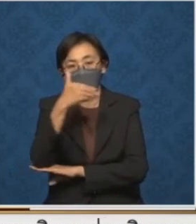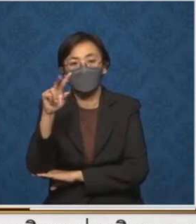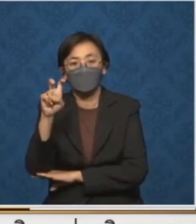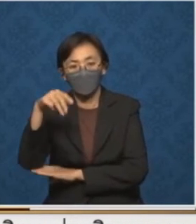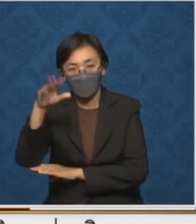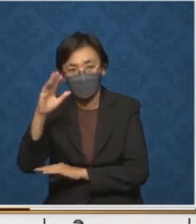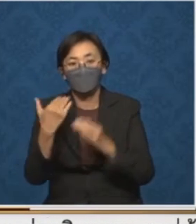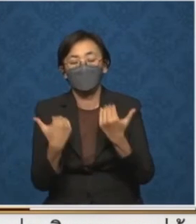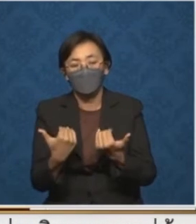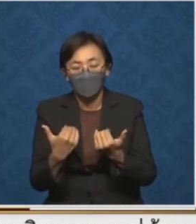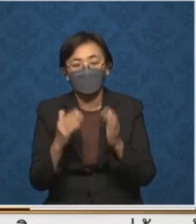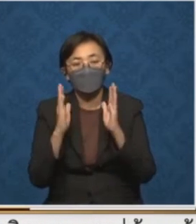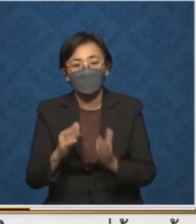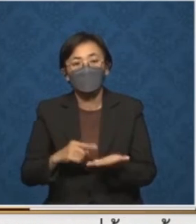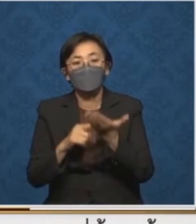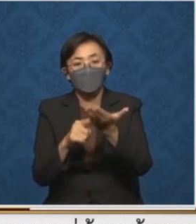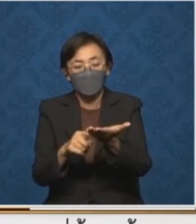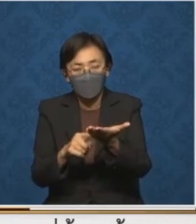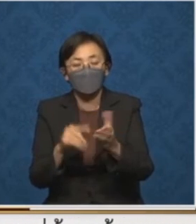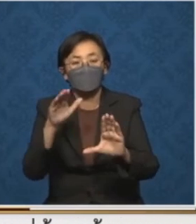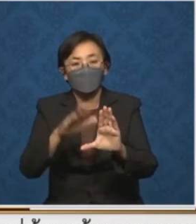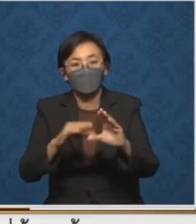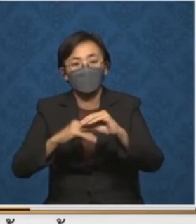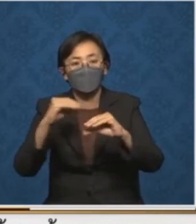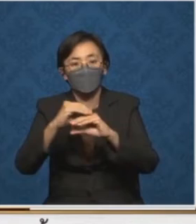7 ประเทศที่ยังไม่เข้ารวมโครแวค